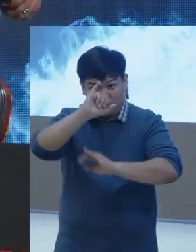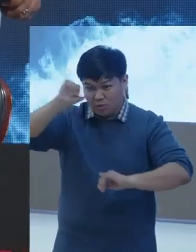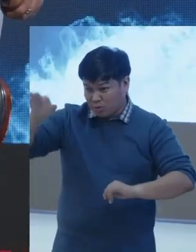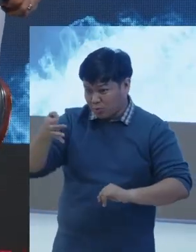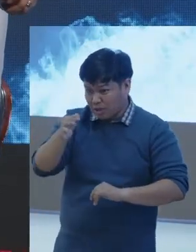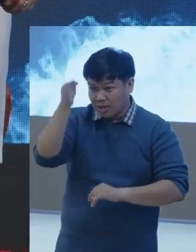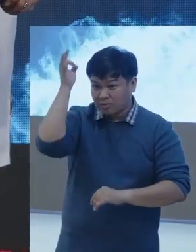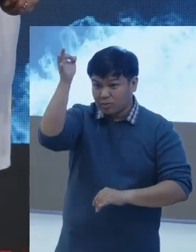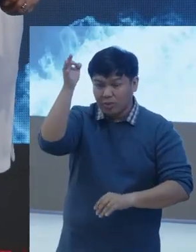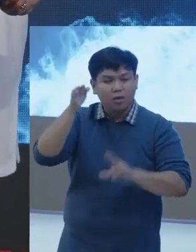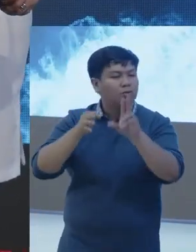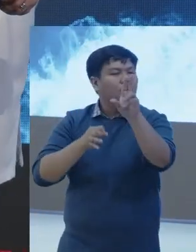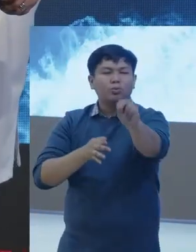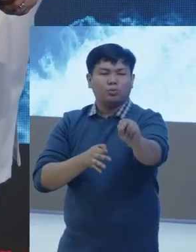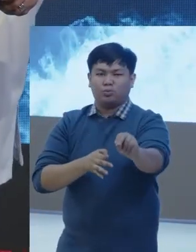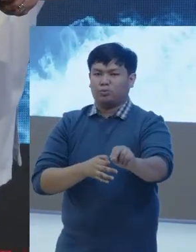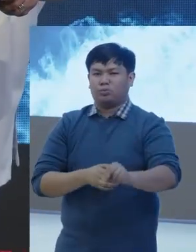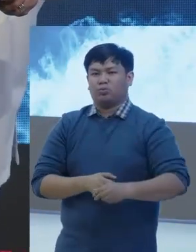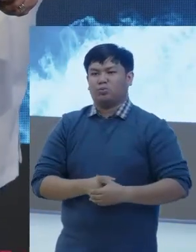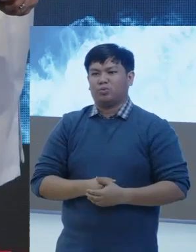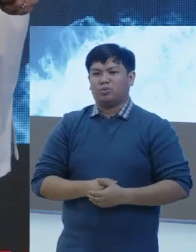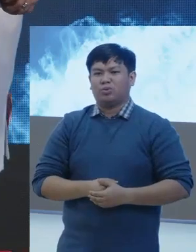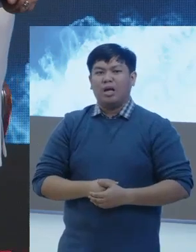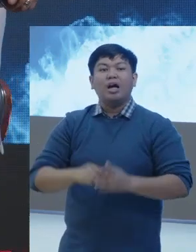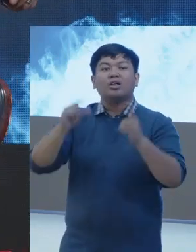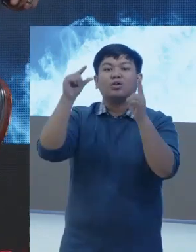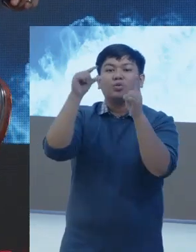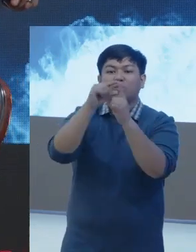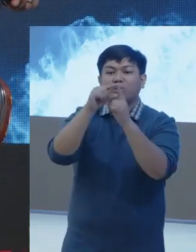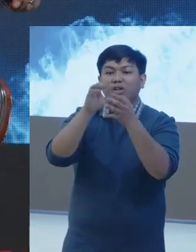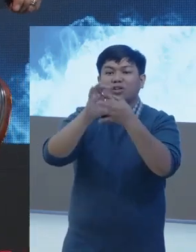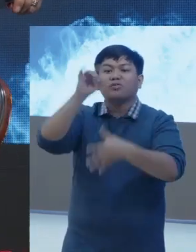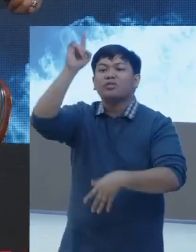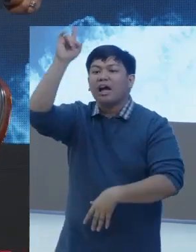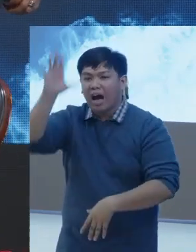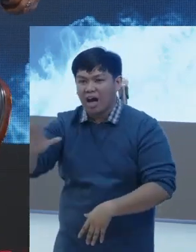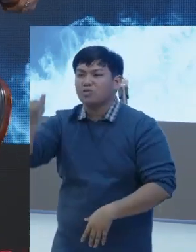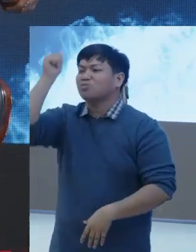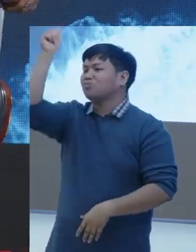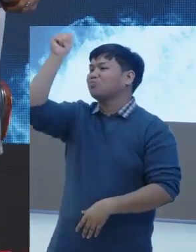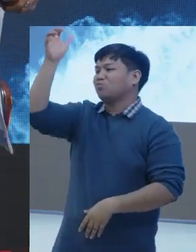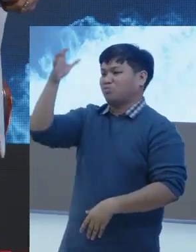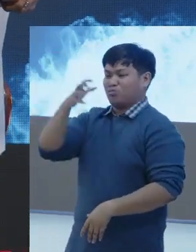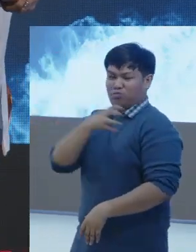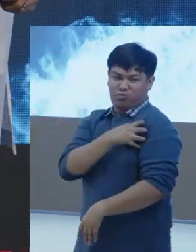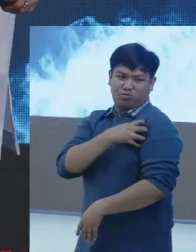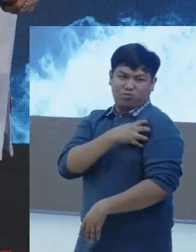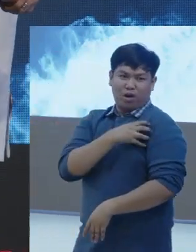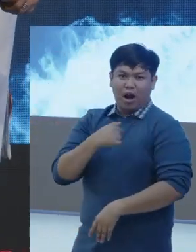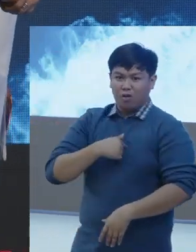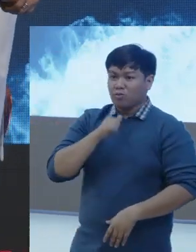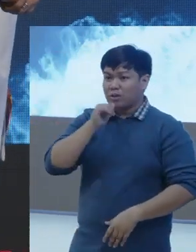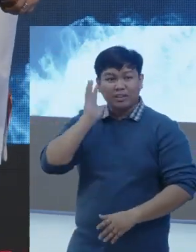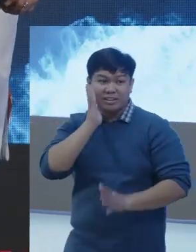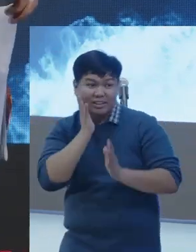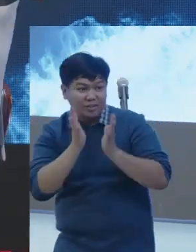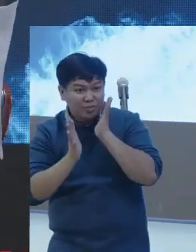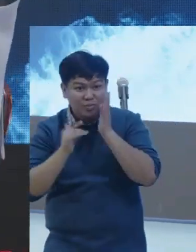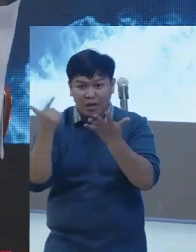Romans chapter 1 verse 16, for I am not ashamed of the gospel, for it is the power of God